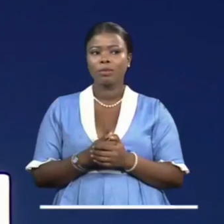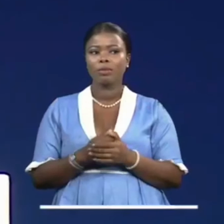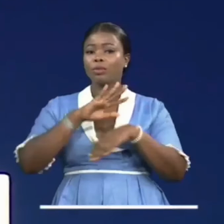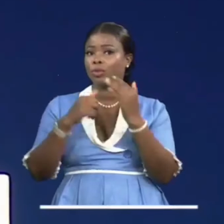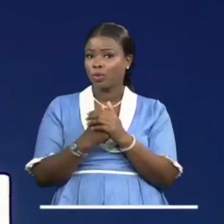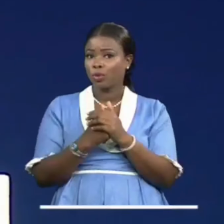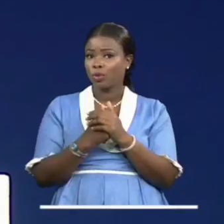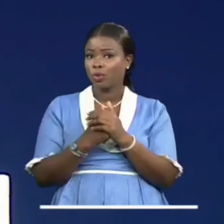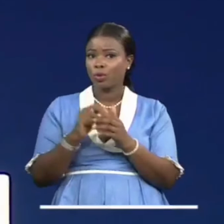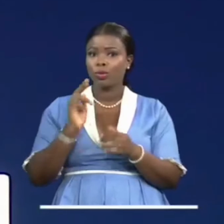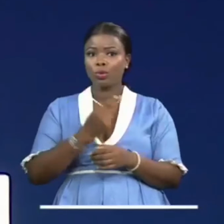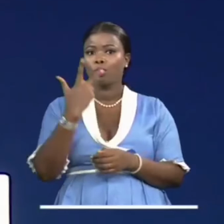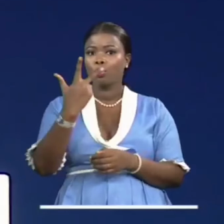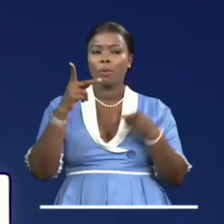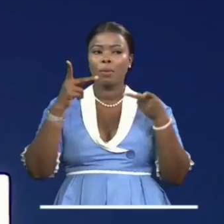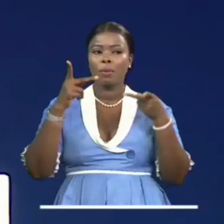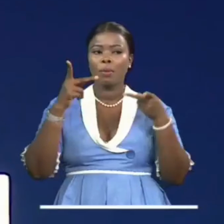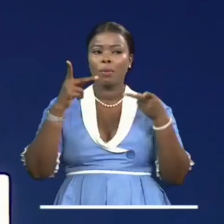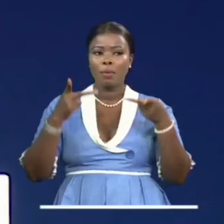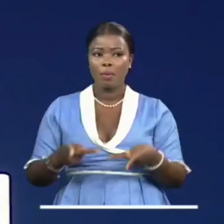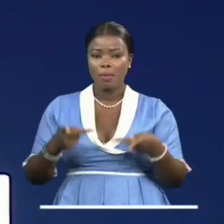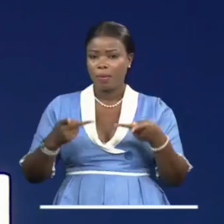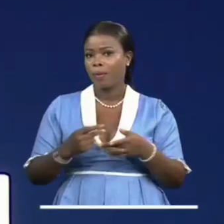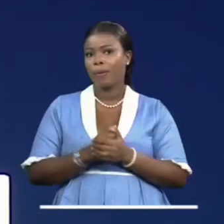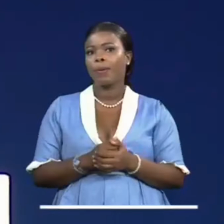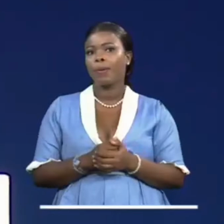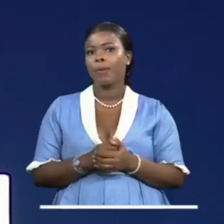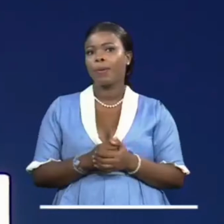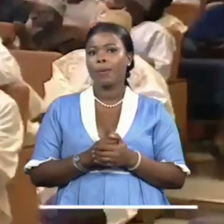trois présentateurs pour les belles